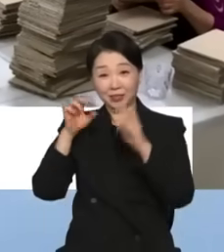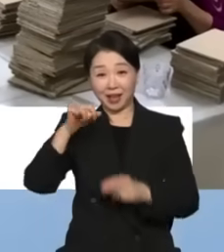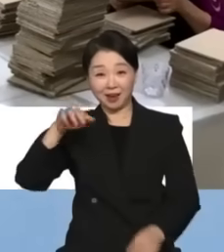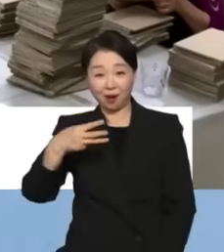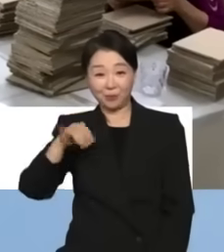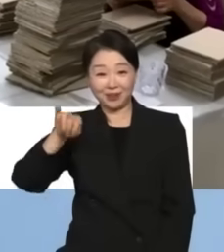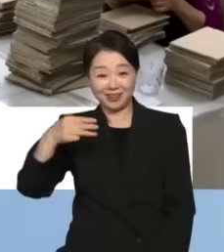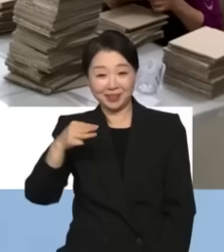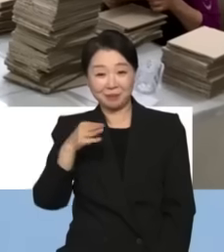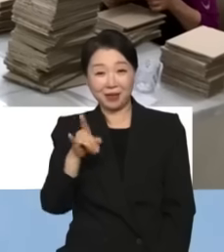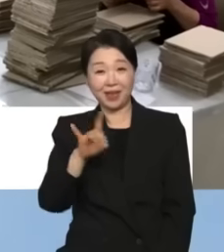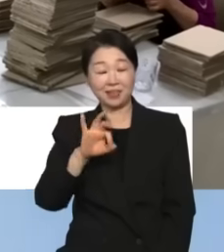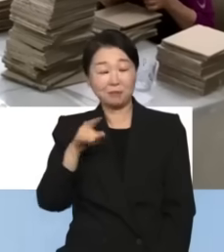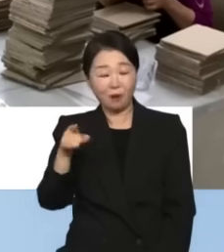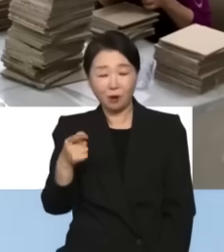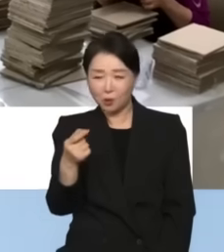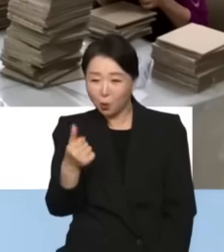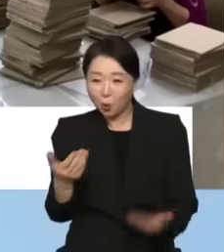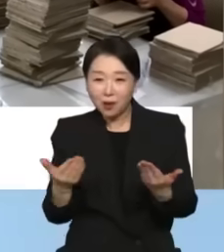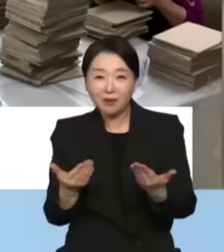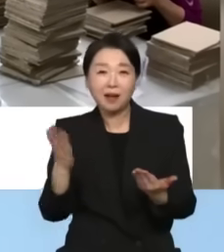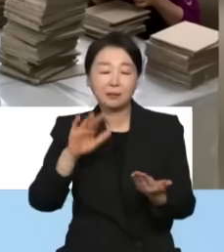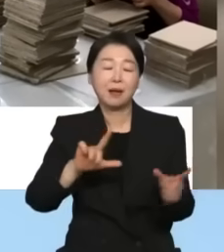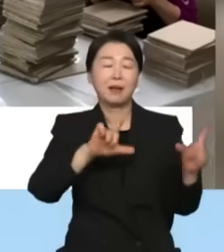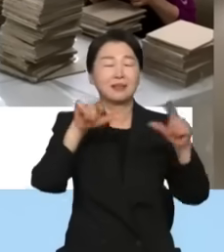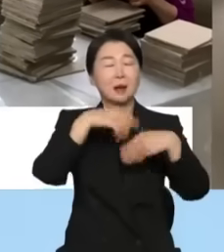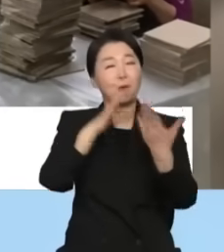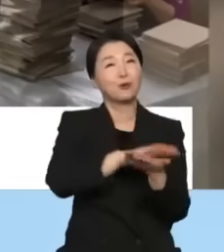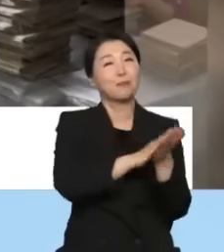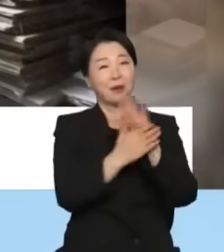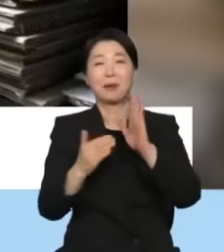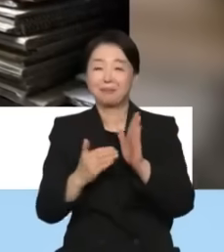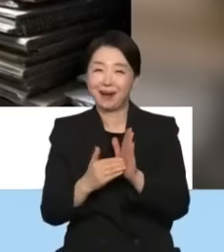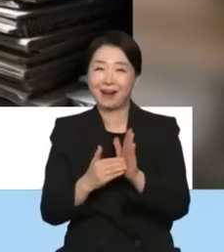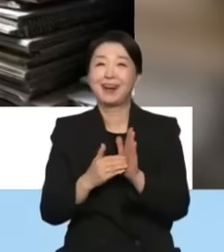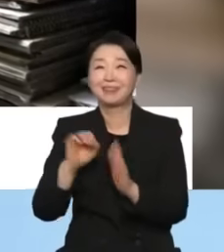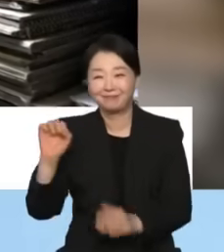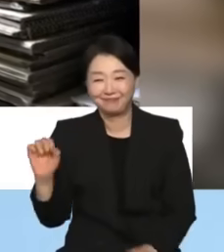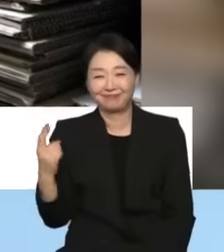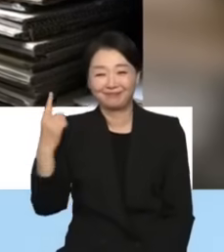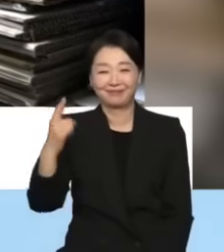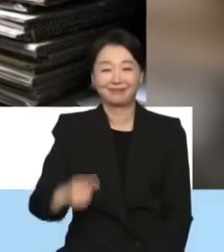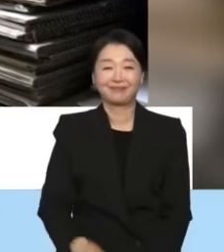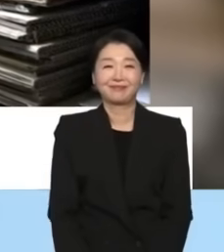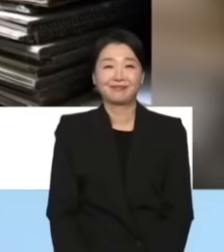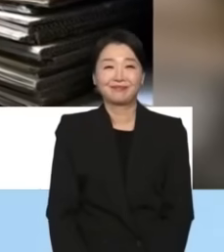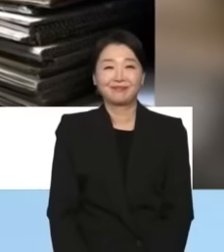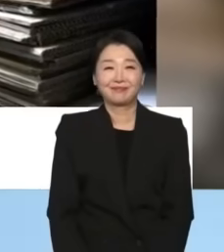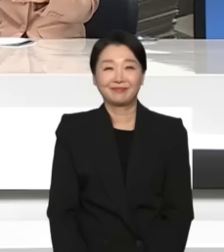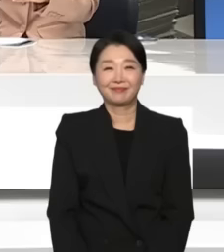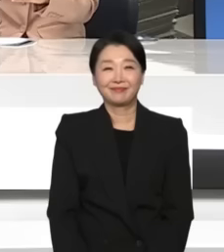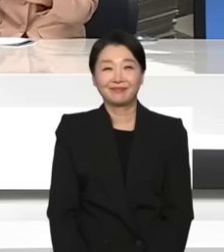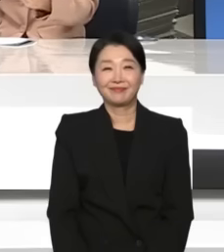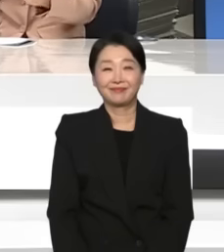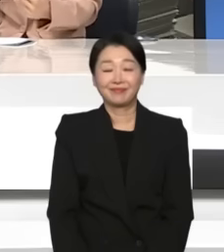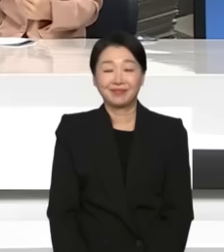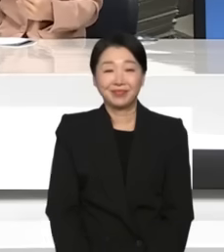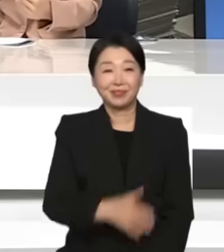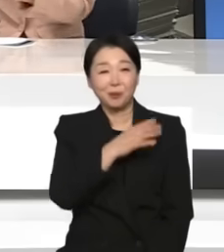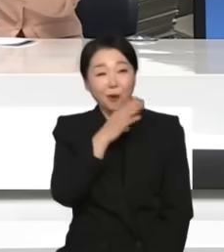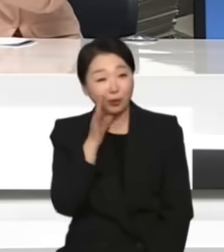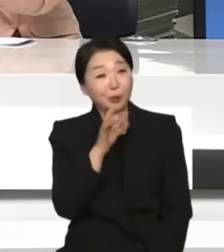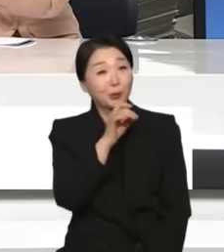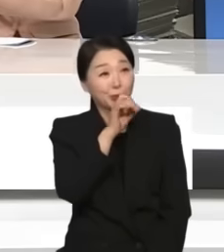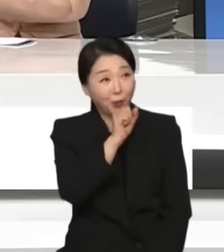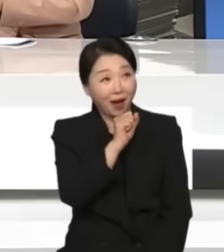기업의 일자리가 그분들의 삶 전체를 바꾼 또 그런 계기가 되지 않았나 그런 생각이 들어요. 여러 가지로 참 어르신들에게도